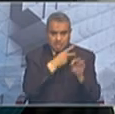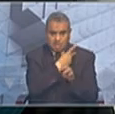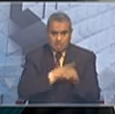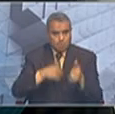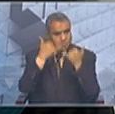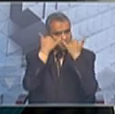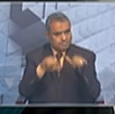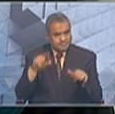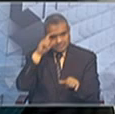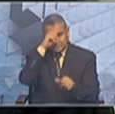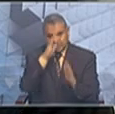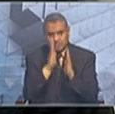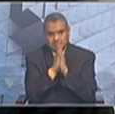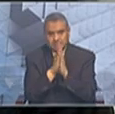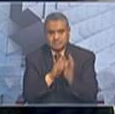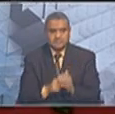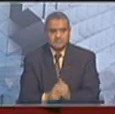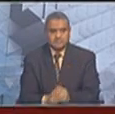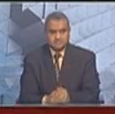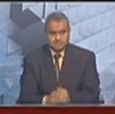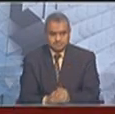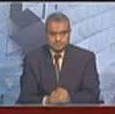الحكومة.